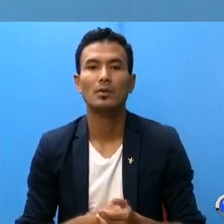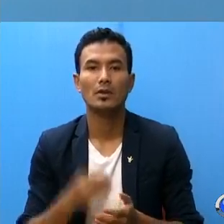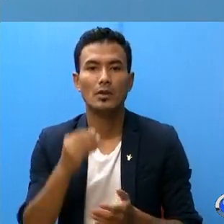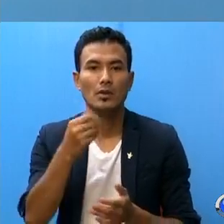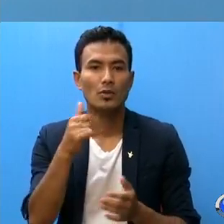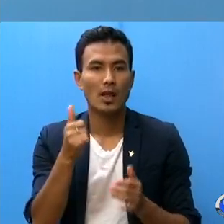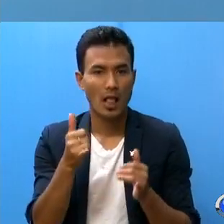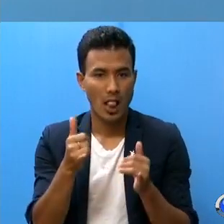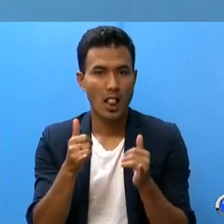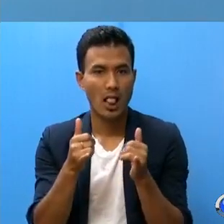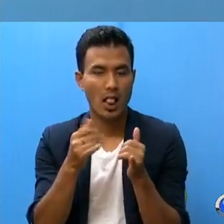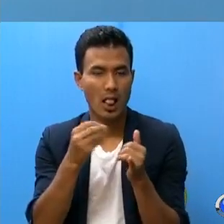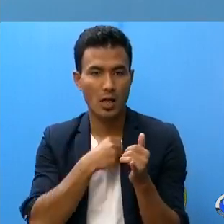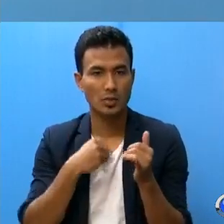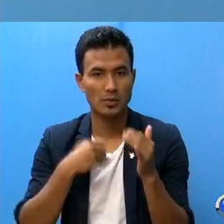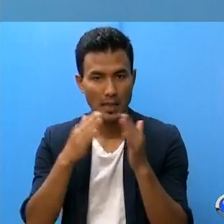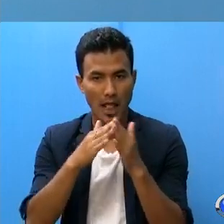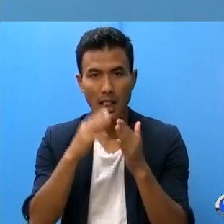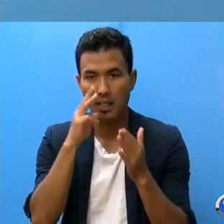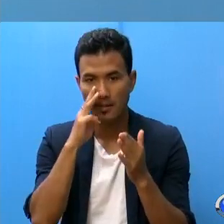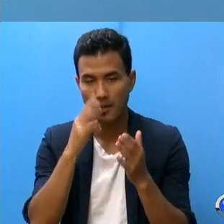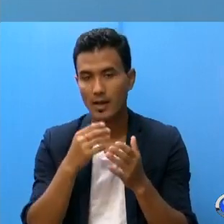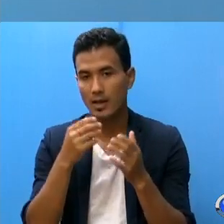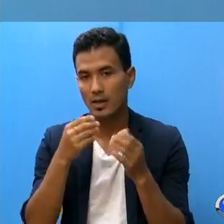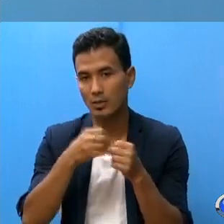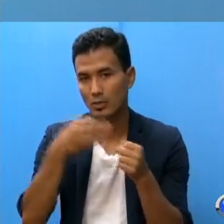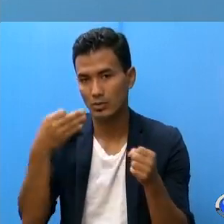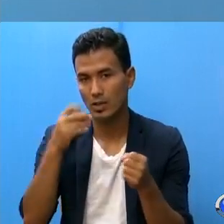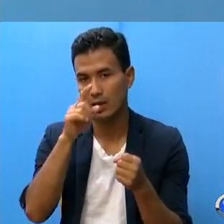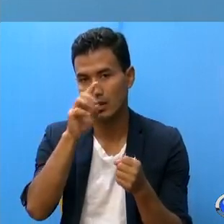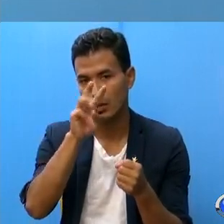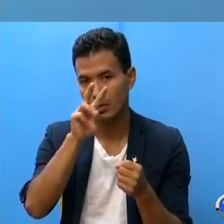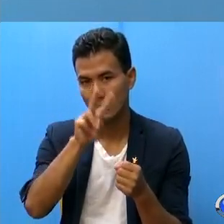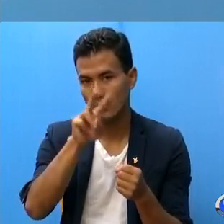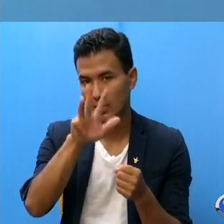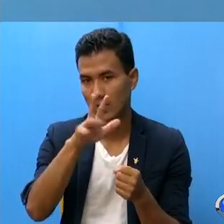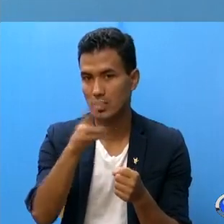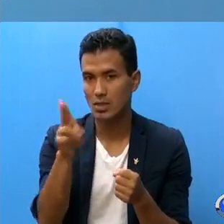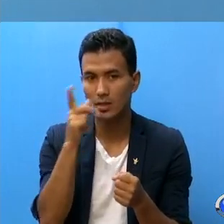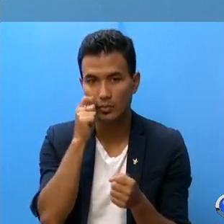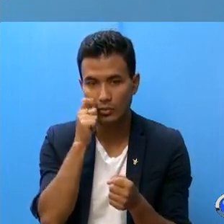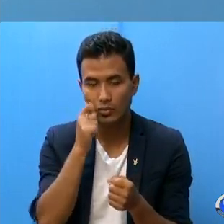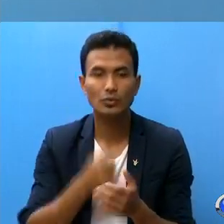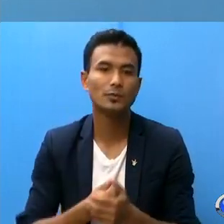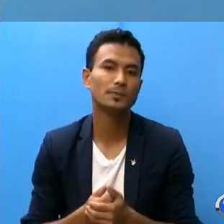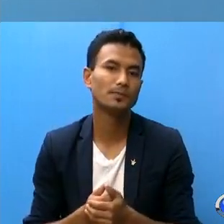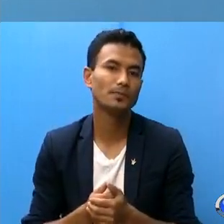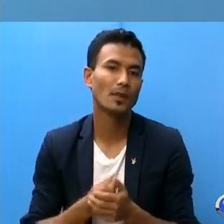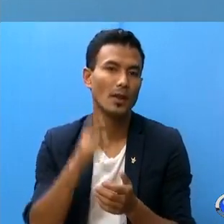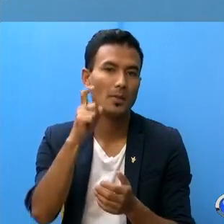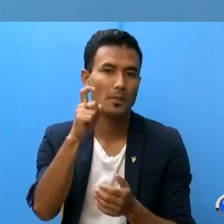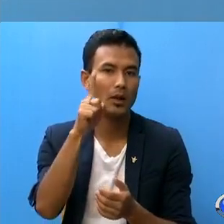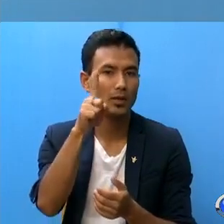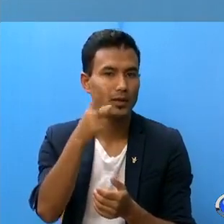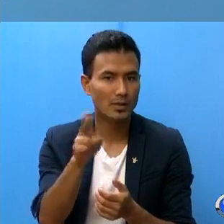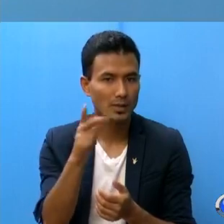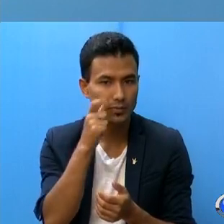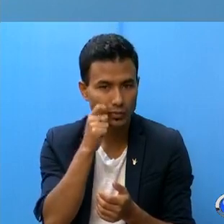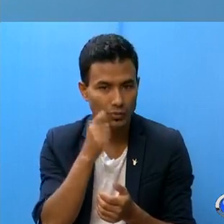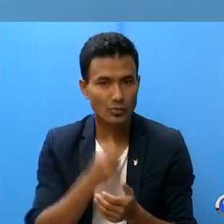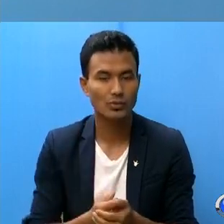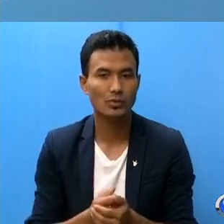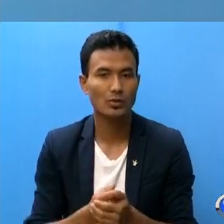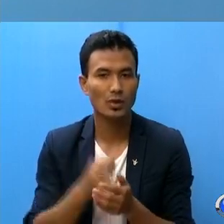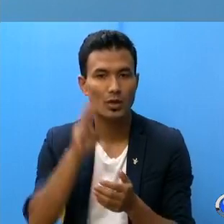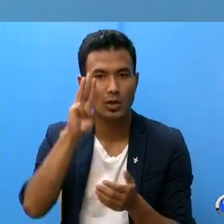धुलिखेल अस्पताल धुलिखेल प्रयोकसालामा धनुशा का उननां तीस जना पुरुष बागलुंका एक जना पुरुष